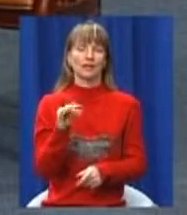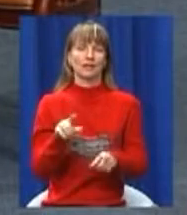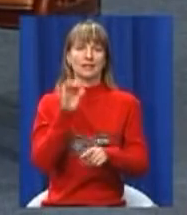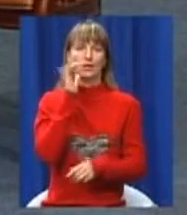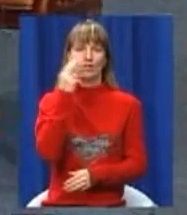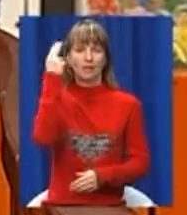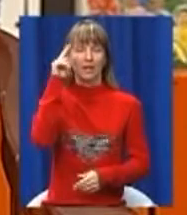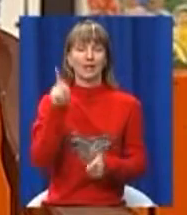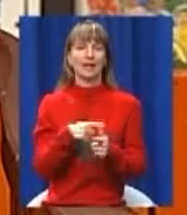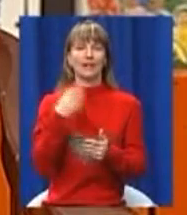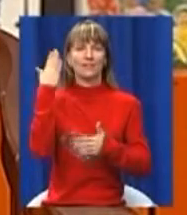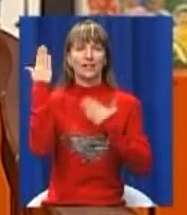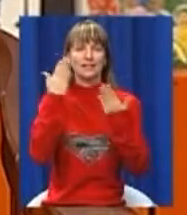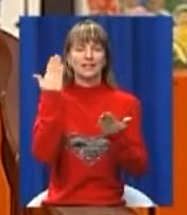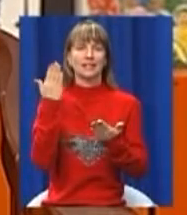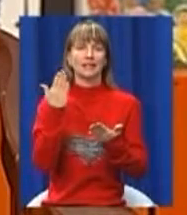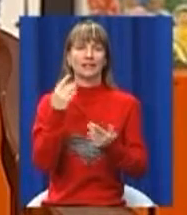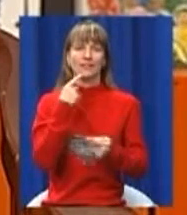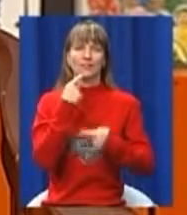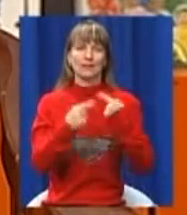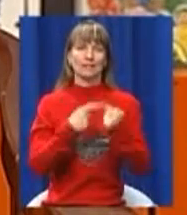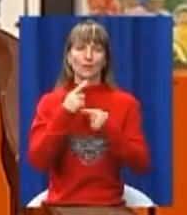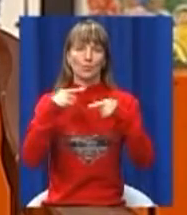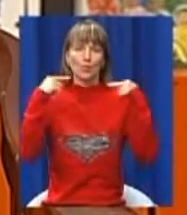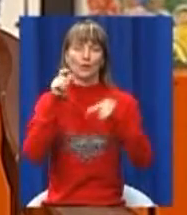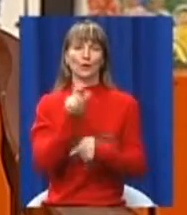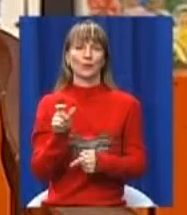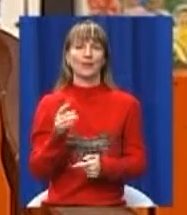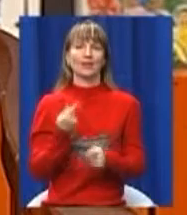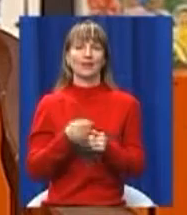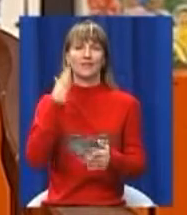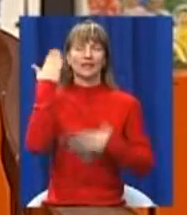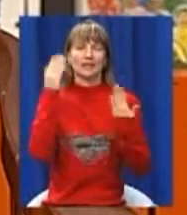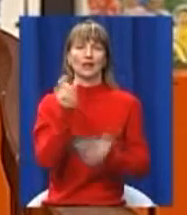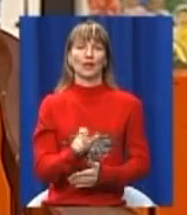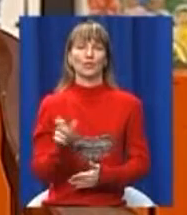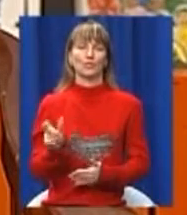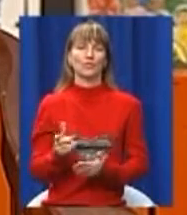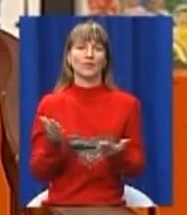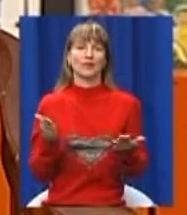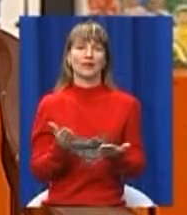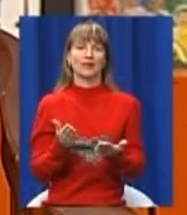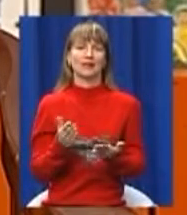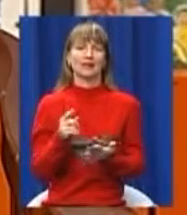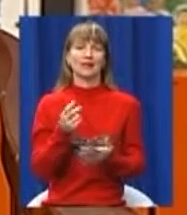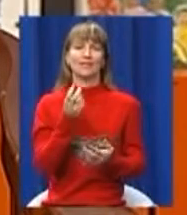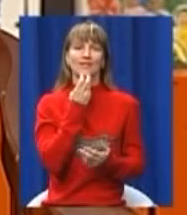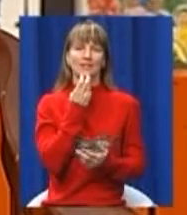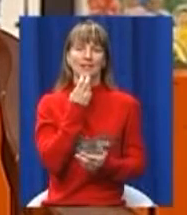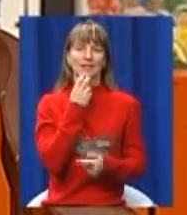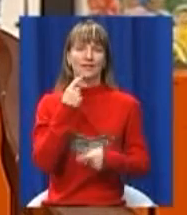дяді, там, чи навпаки, це веселі такі, завжди посміхаються люди? Ні, це веселі люди, які завжди посміхаються